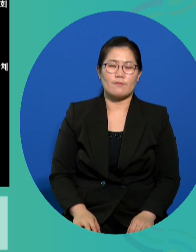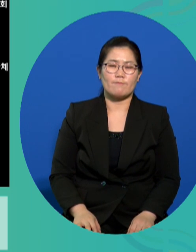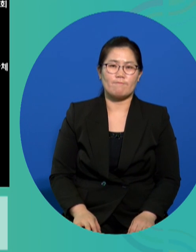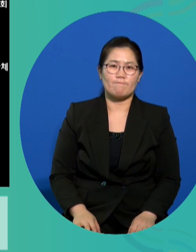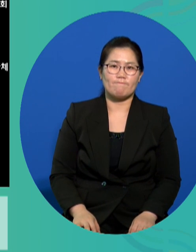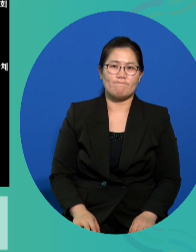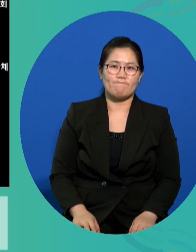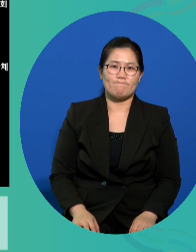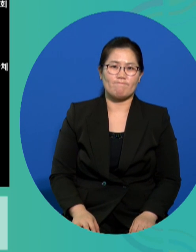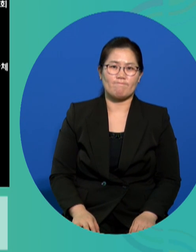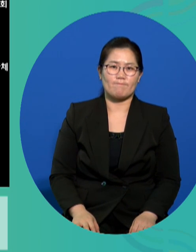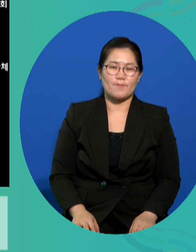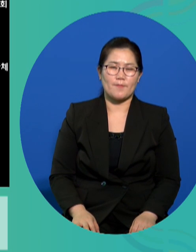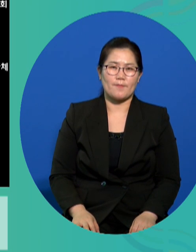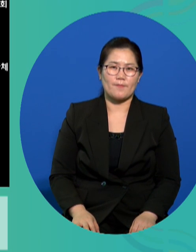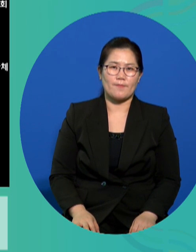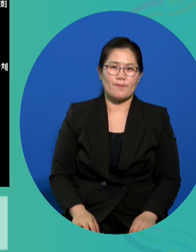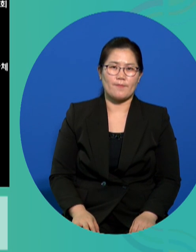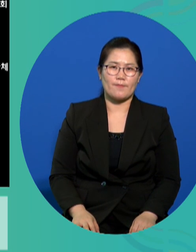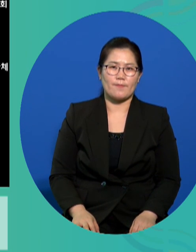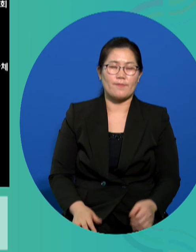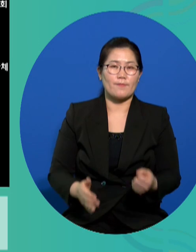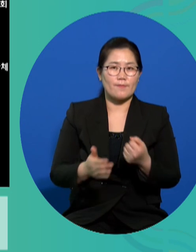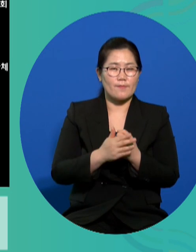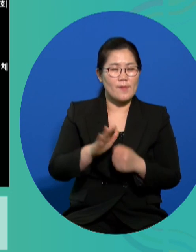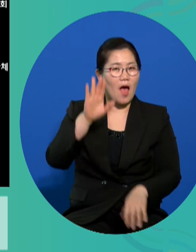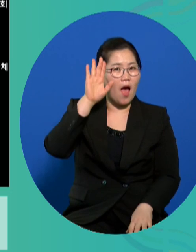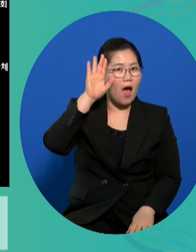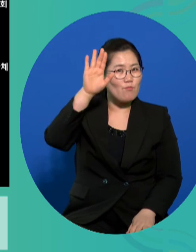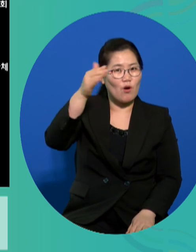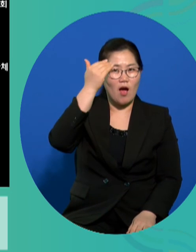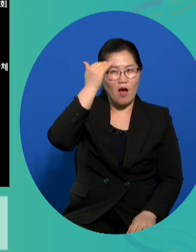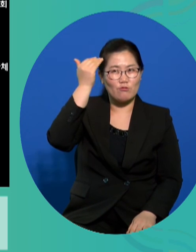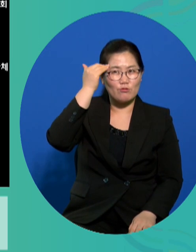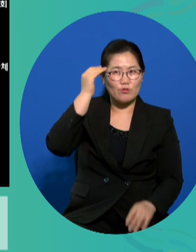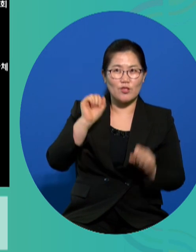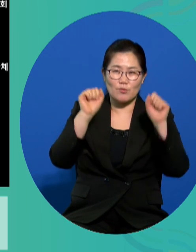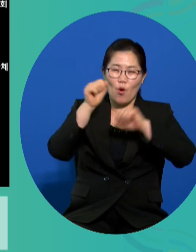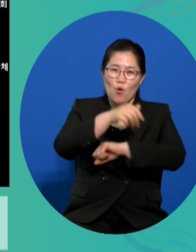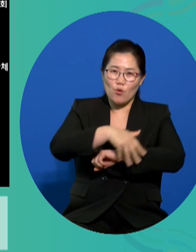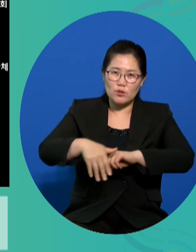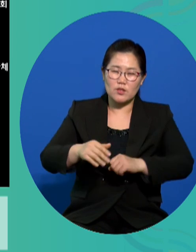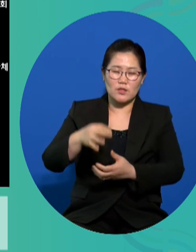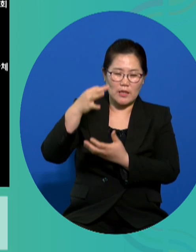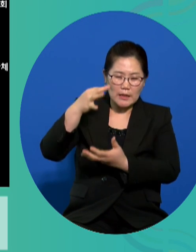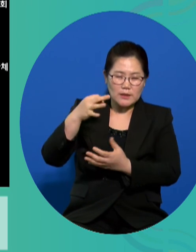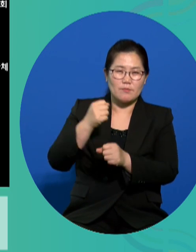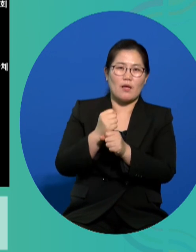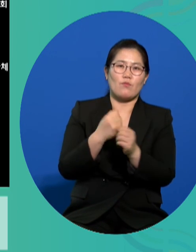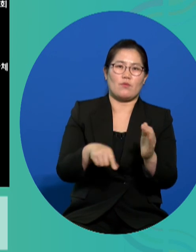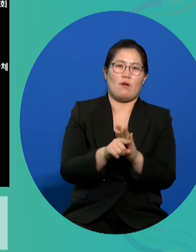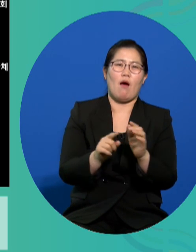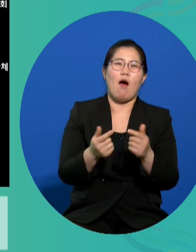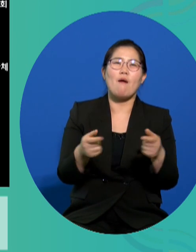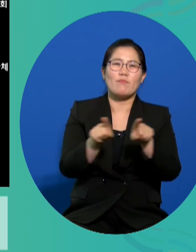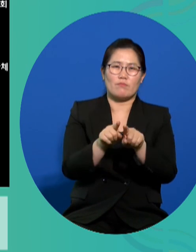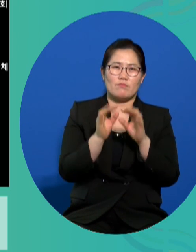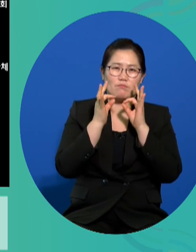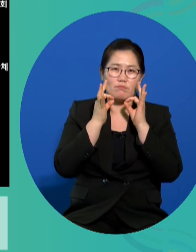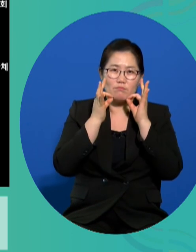이런 말씀을 드리고 우리 K스포츠 유산을 위해서 여기 계신 분들이 다 같이 함께 노력해주면은